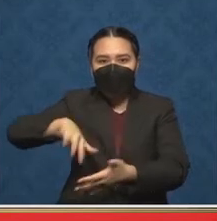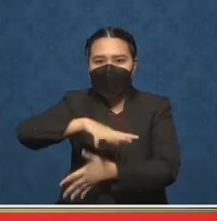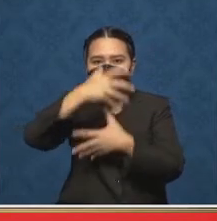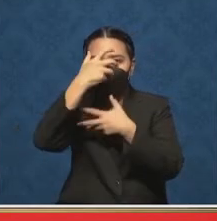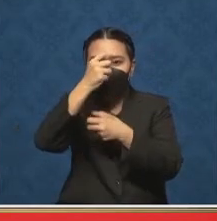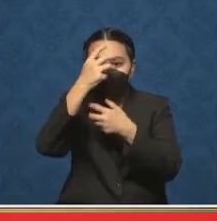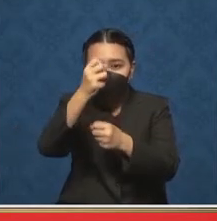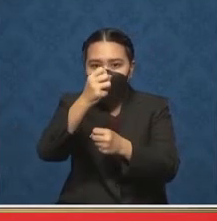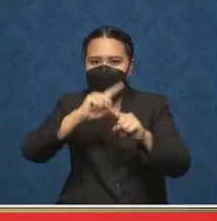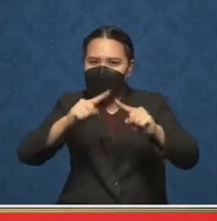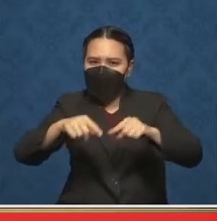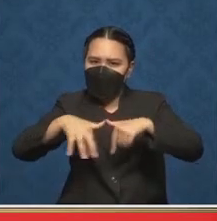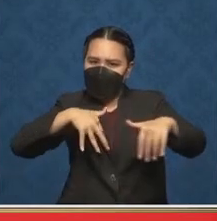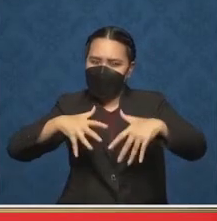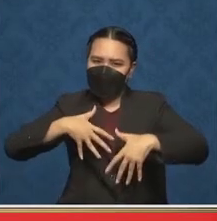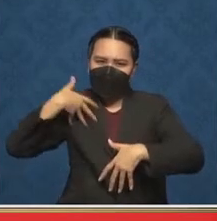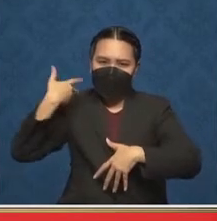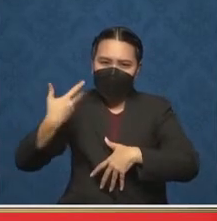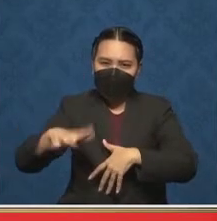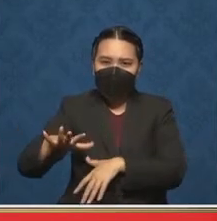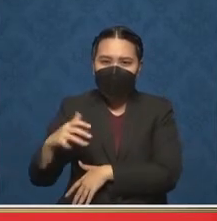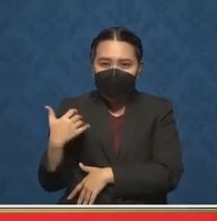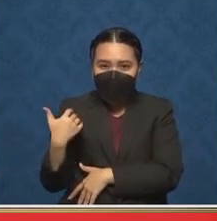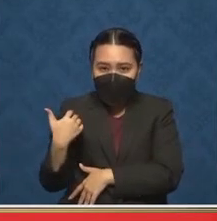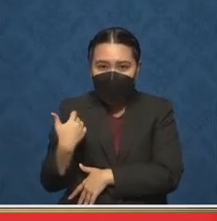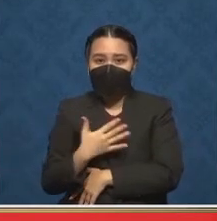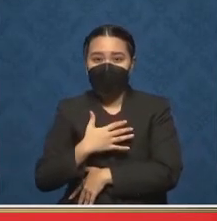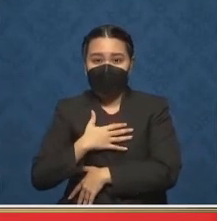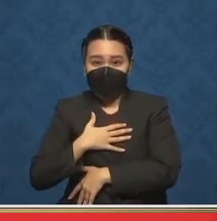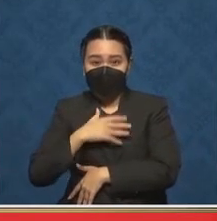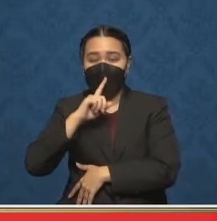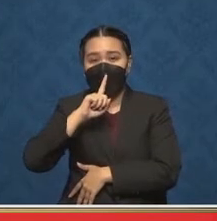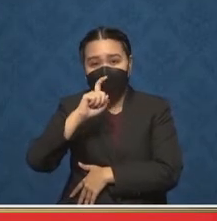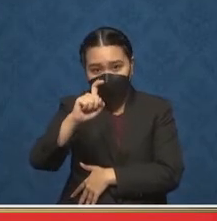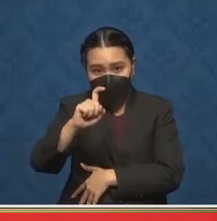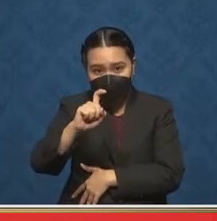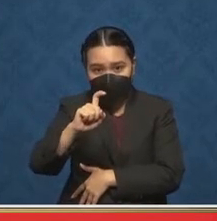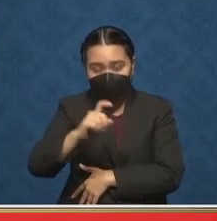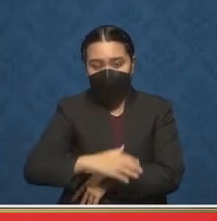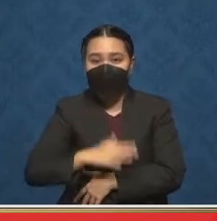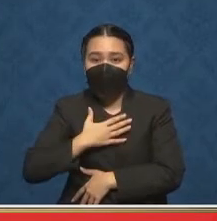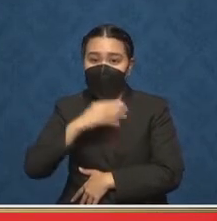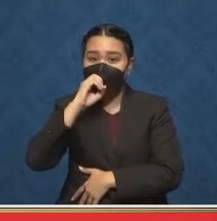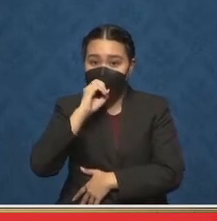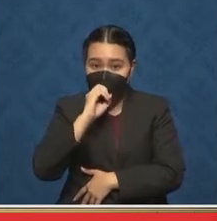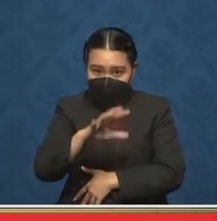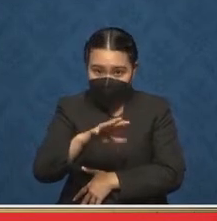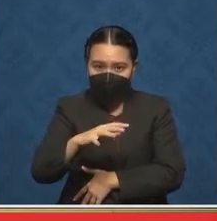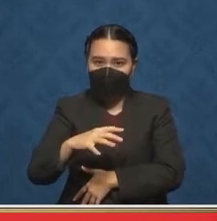องประจาชนใวงคว้างผมขน congratulate oss้ำเรีนถึงความกงบนเพื่อจะนำไปสคำถาม